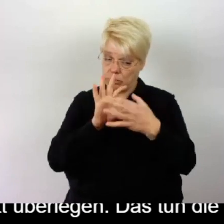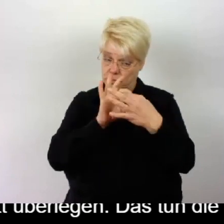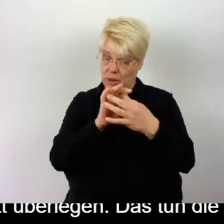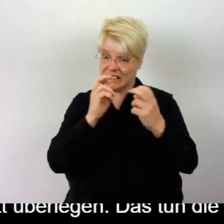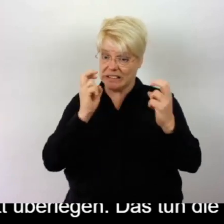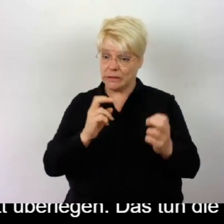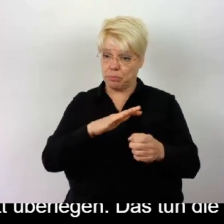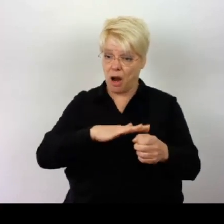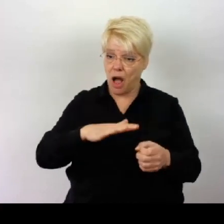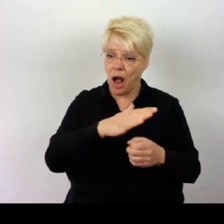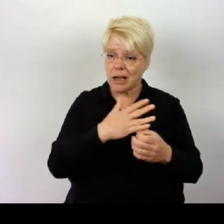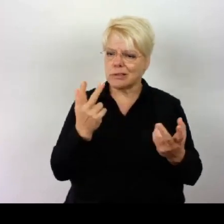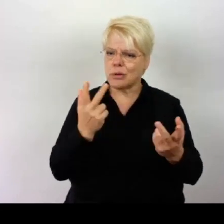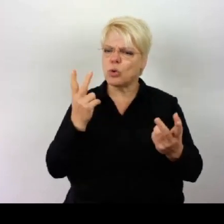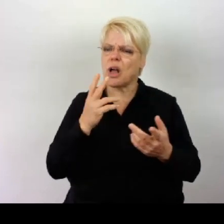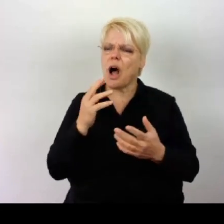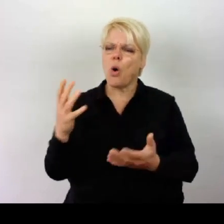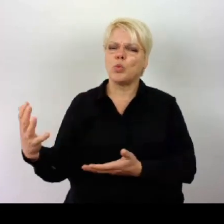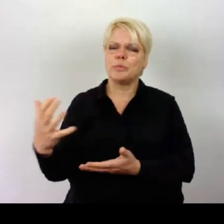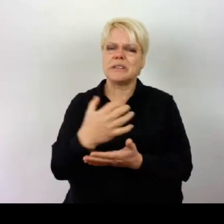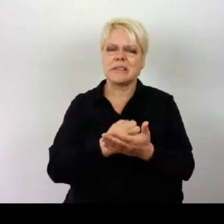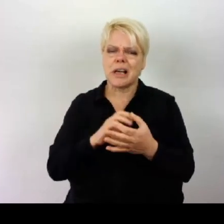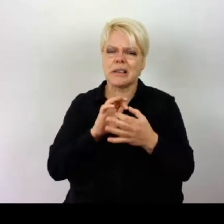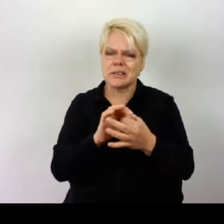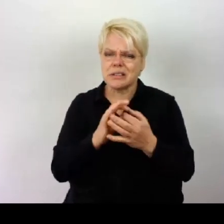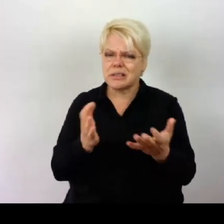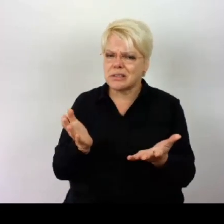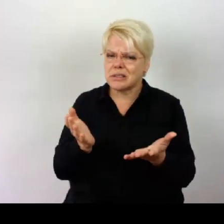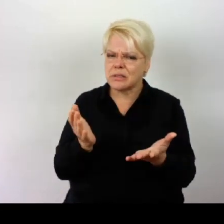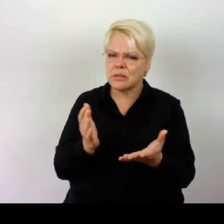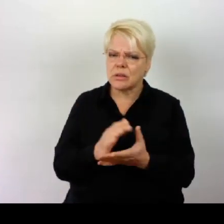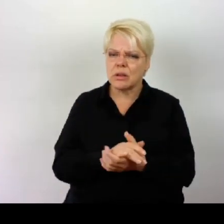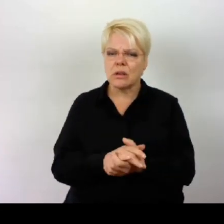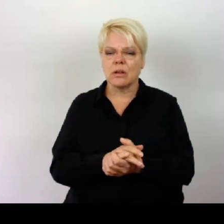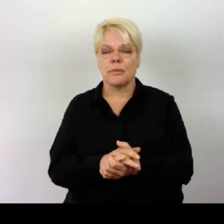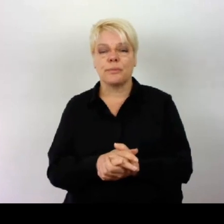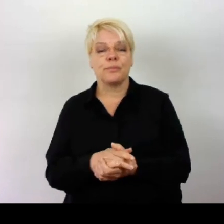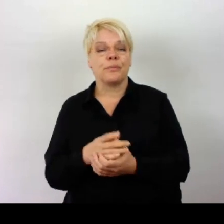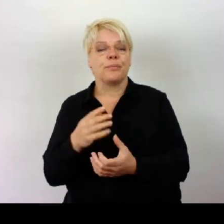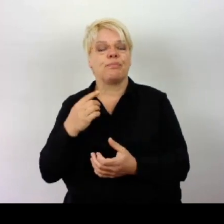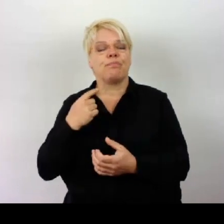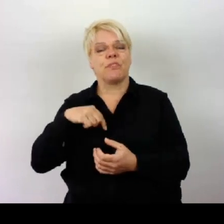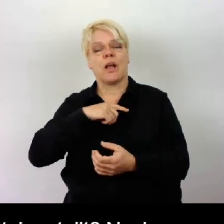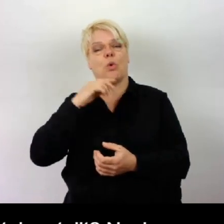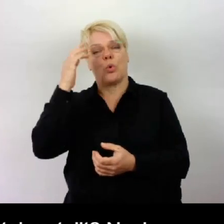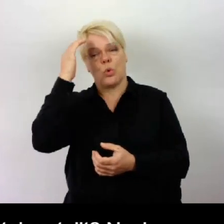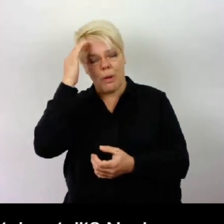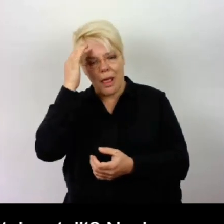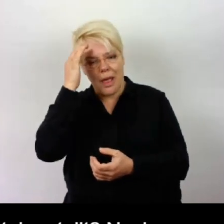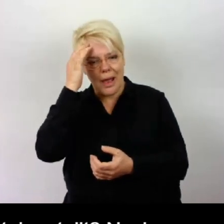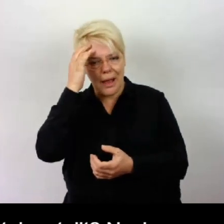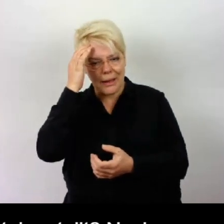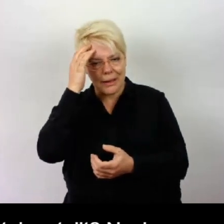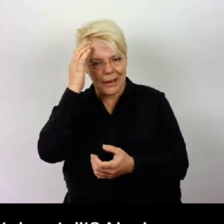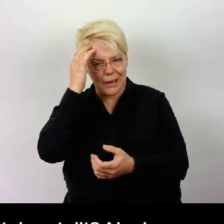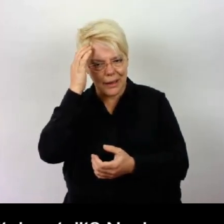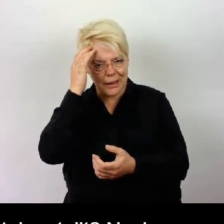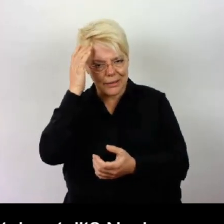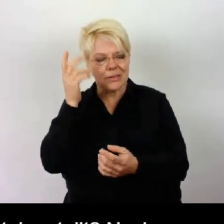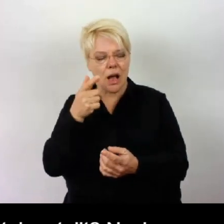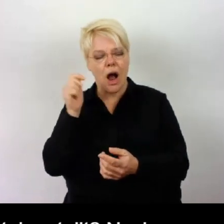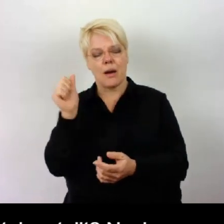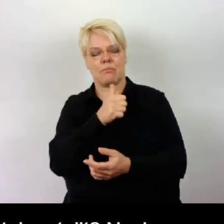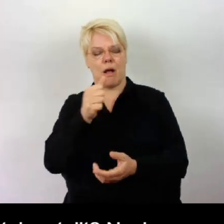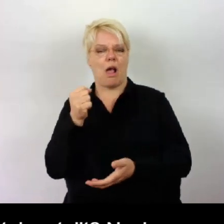auch ein ordentliches Geldpaket haben sozusagen. Wie wir das aber genau konzipieren, ob wir das staffeln, das möchten wir jetzt einfach in